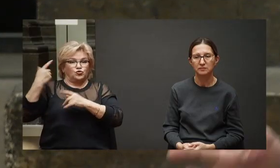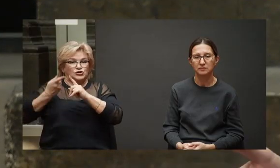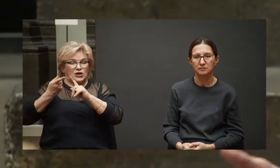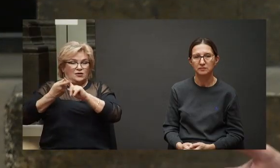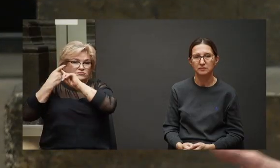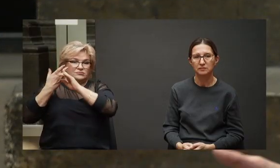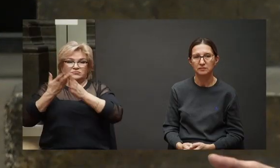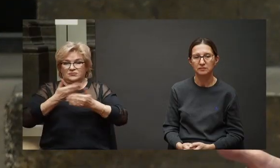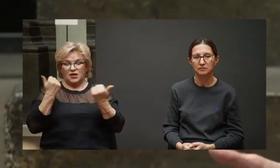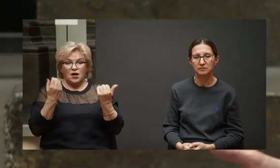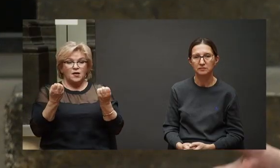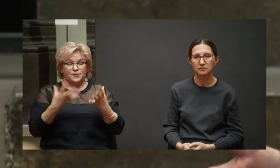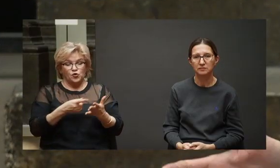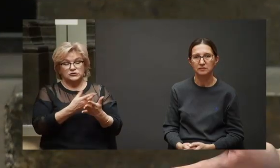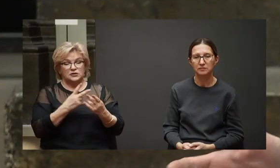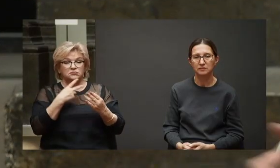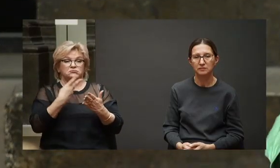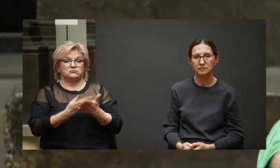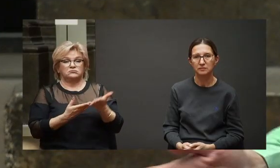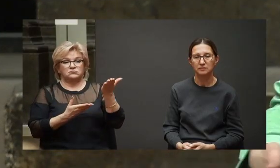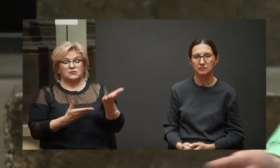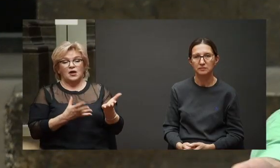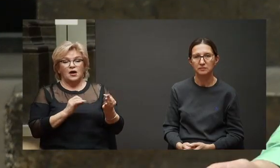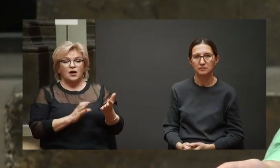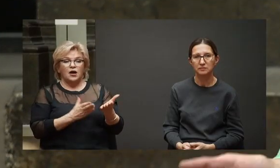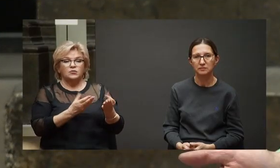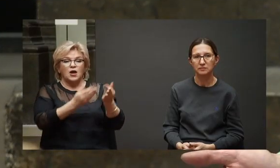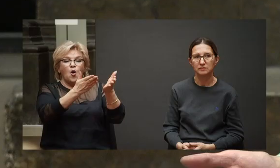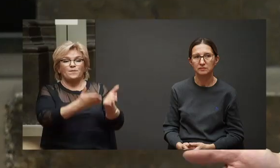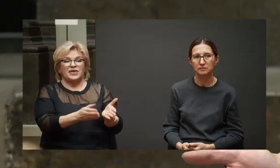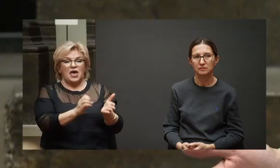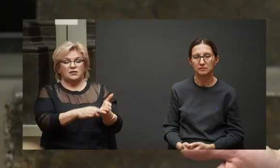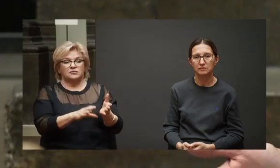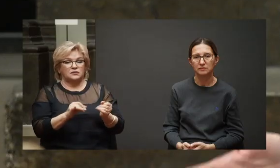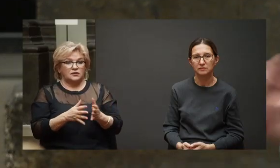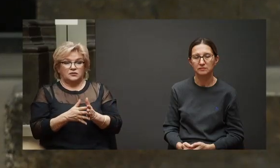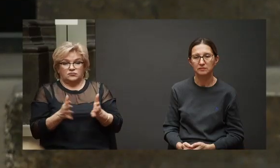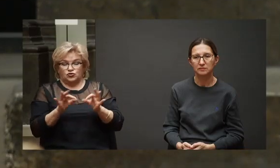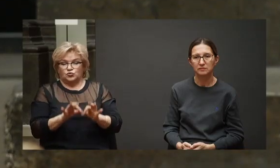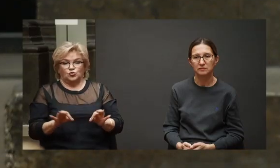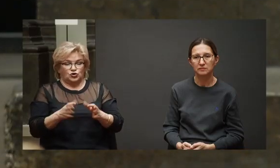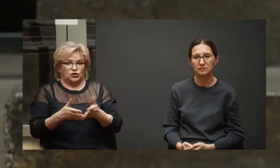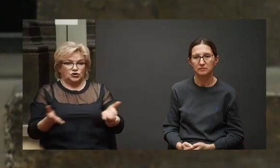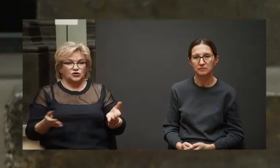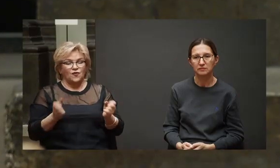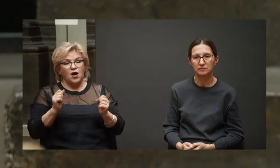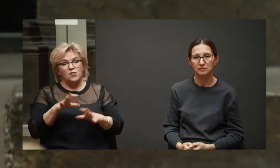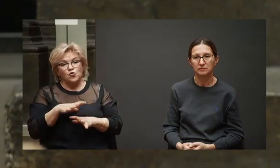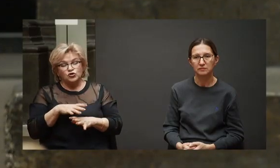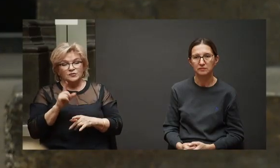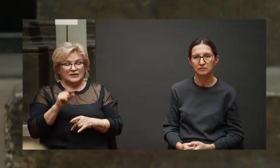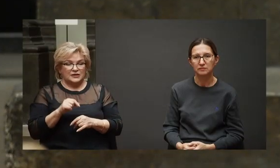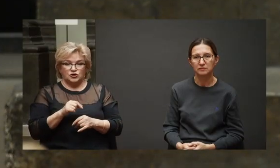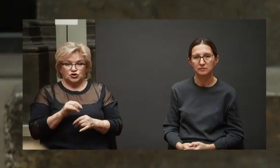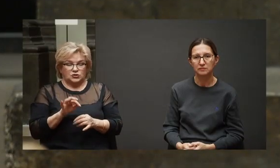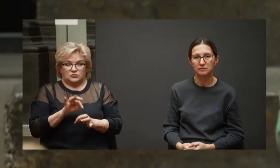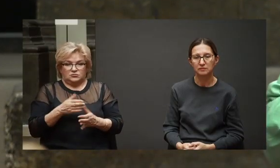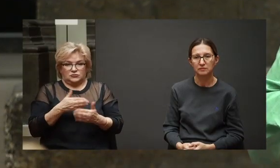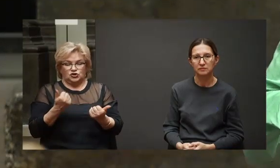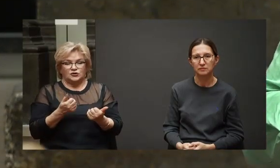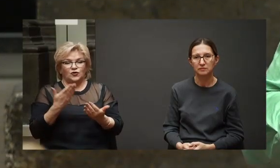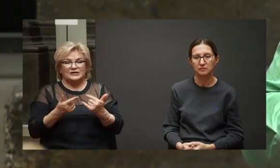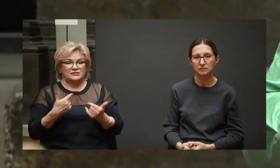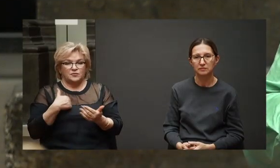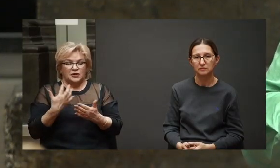просто изображает некоторый объект и не более того. Может быть, а может быть не так. Да, вот если